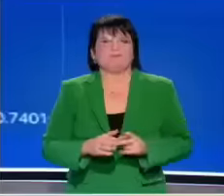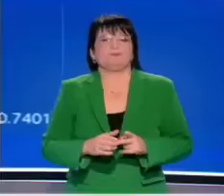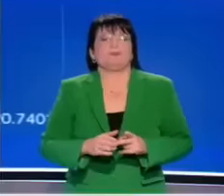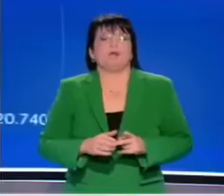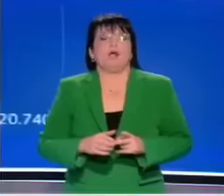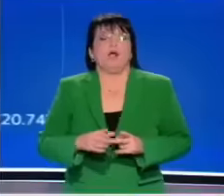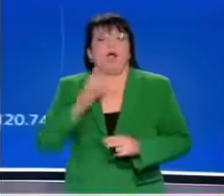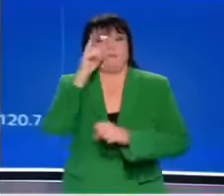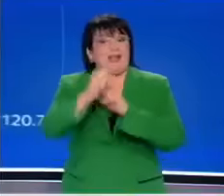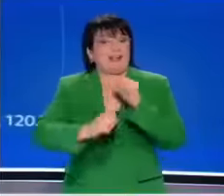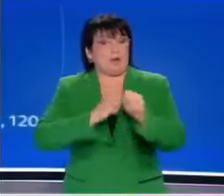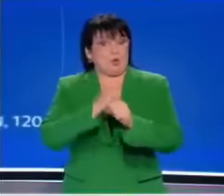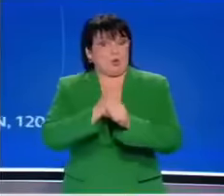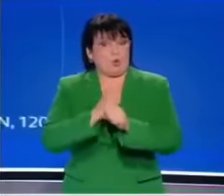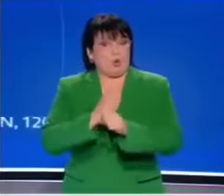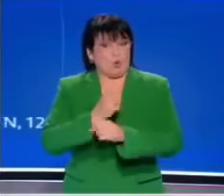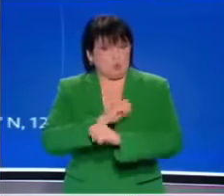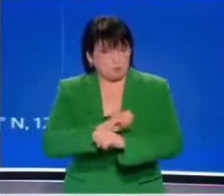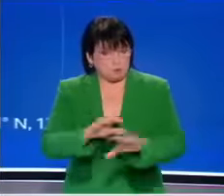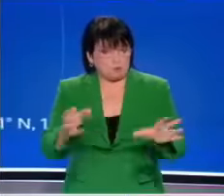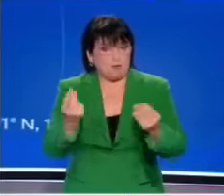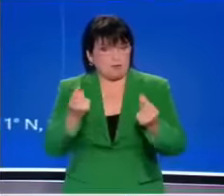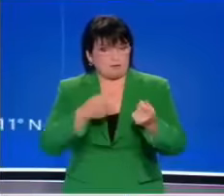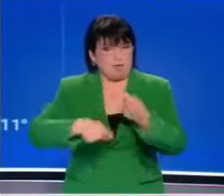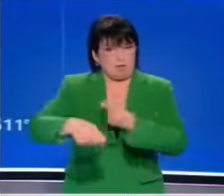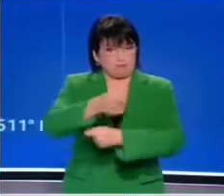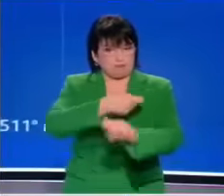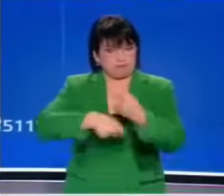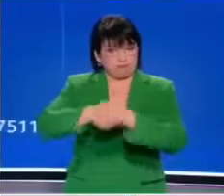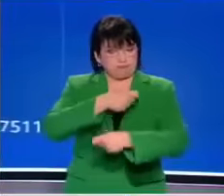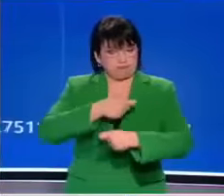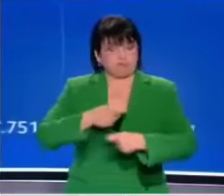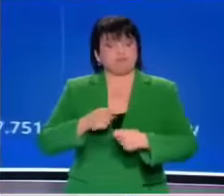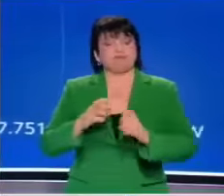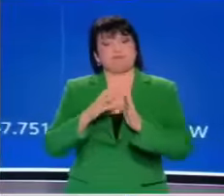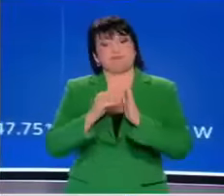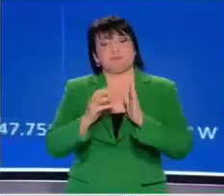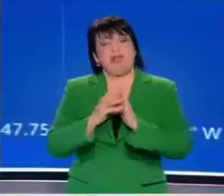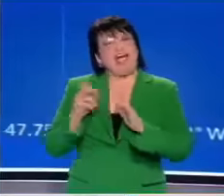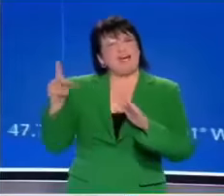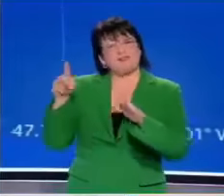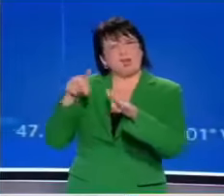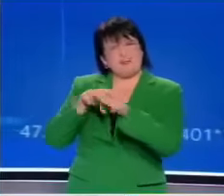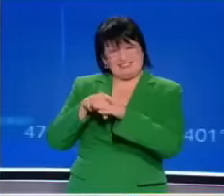ρευστότητας για ένα χρόνο δημιουργείς έναν θετικό κύκλο κατανάλωσης που παρεπιπτόντως